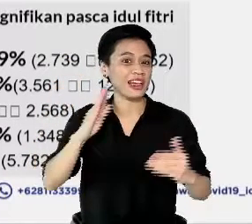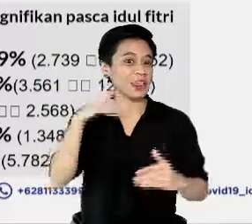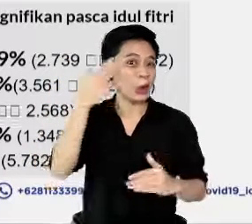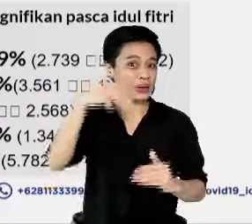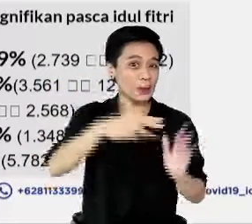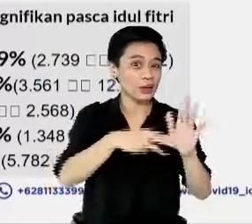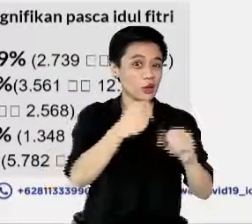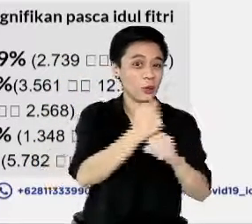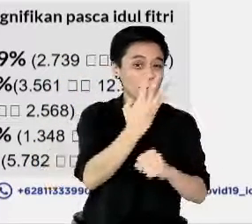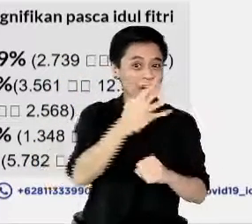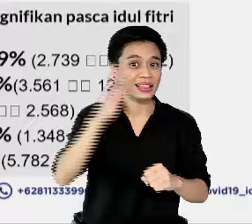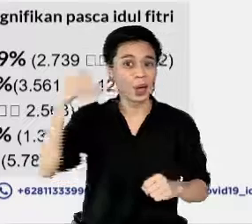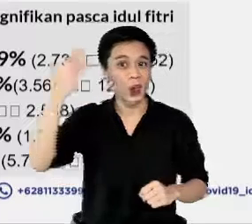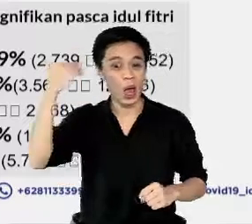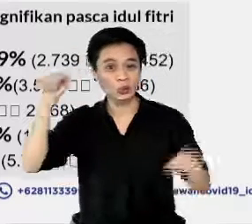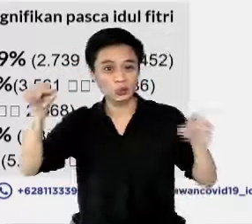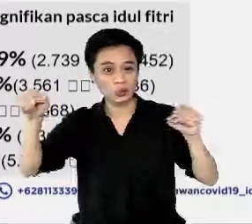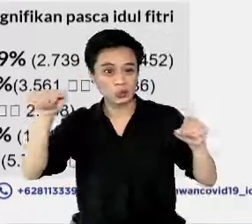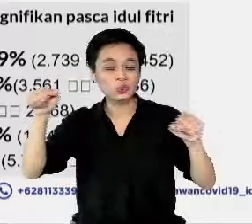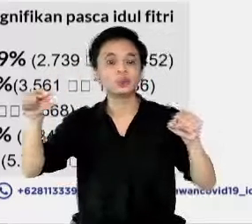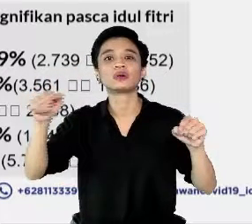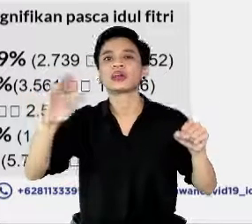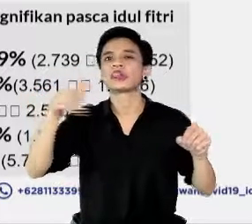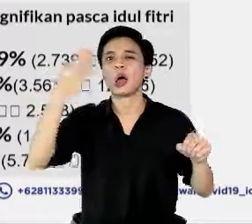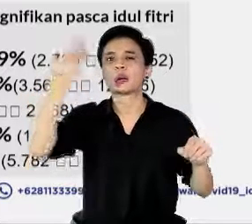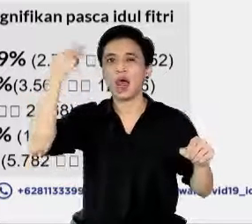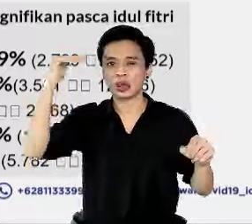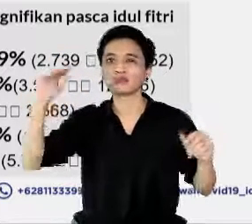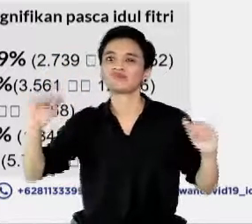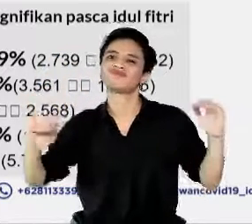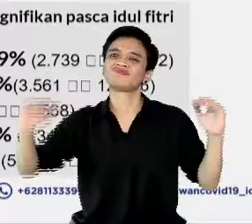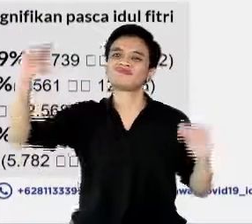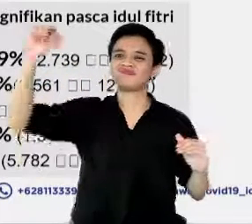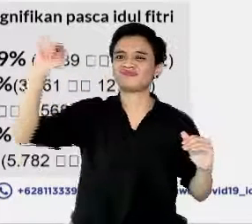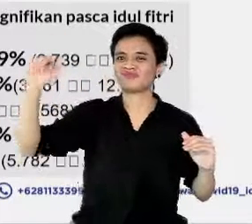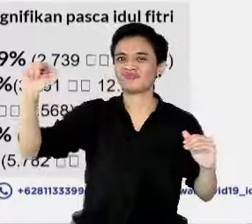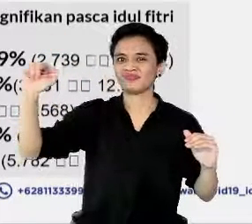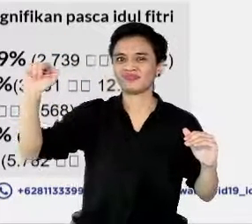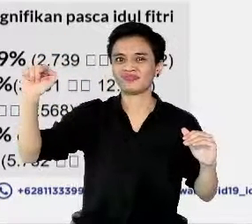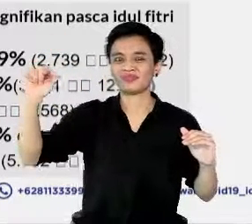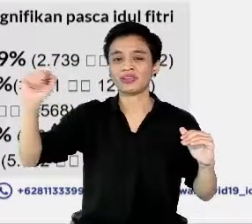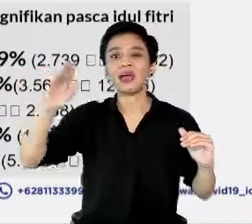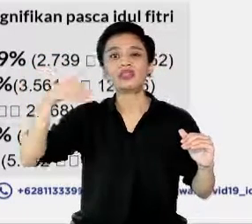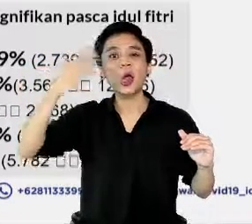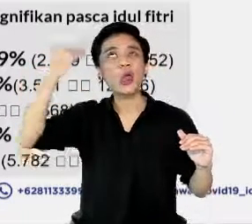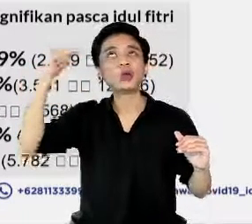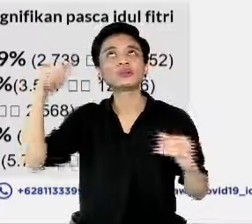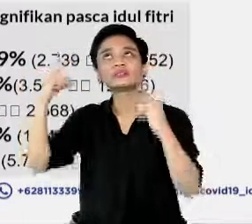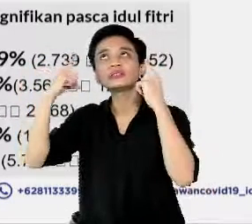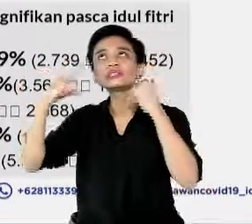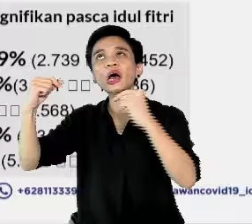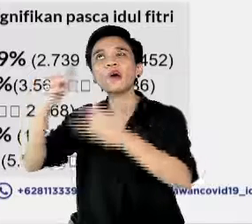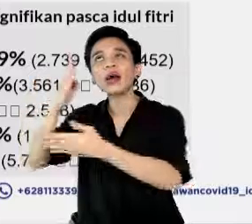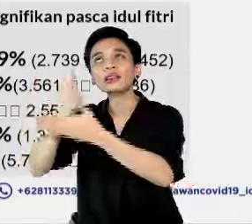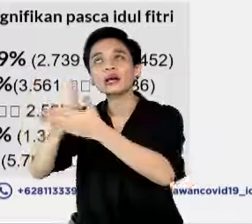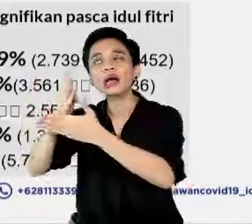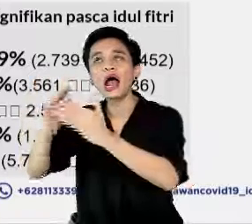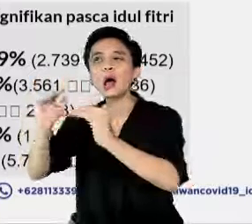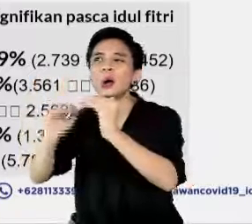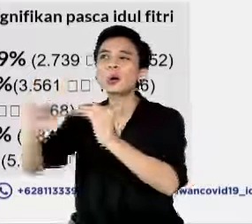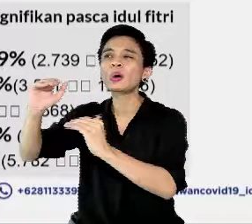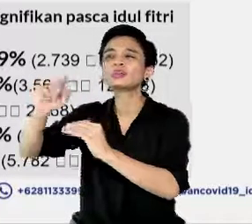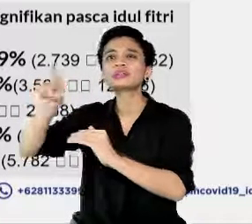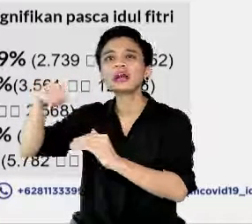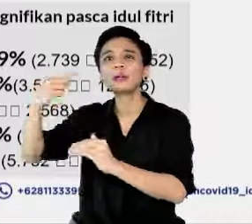signifikansi kenaikan kasusnya tetap lebih tinggi pada tahun lalu di tahun lalu Jawa Tengah mengalami kenaikan